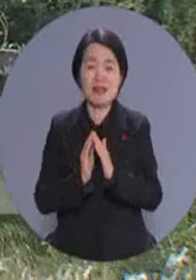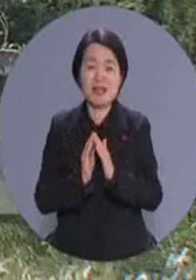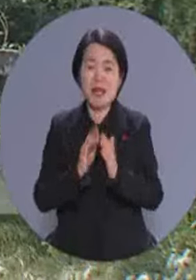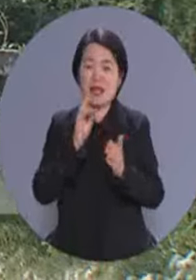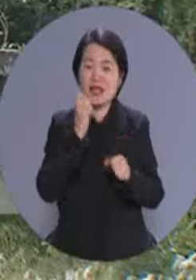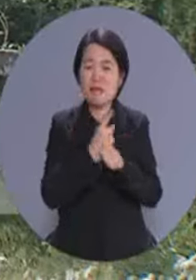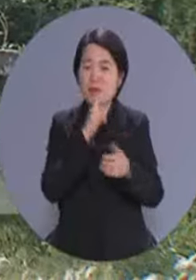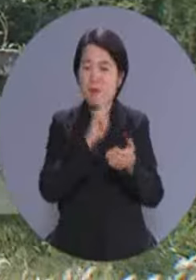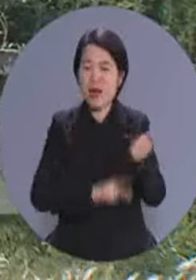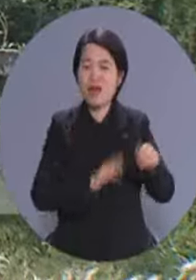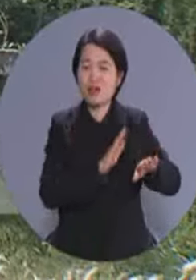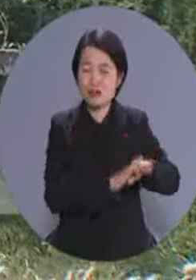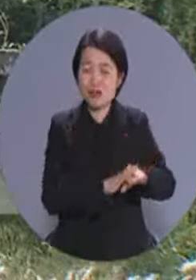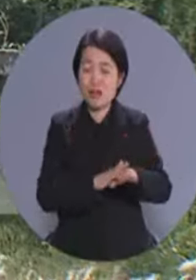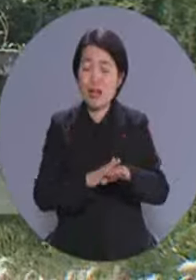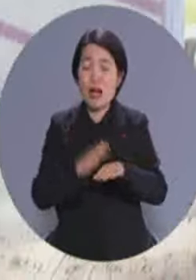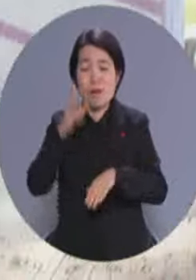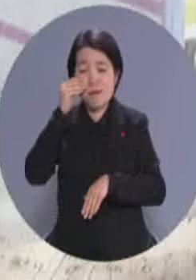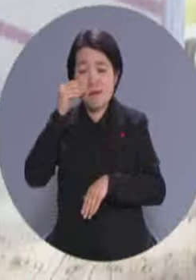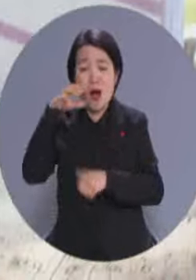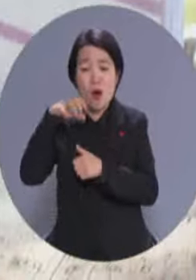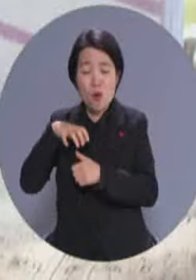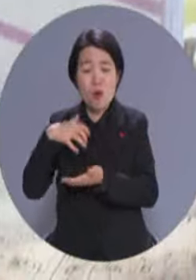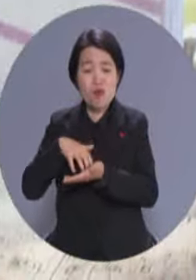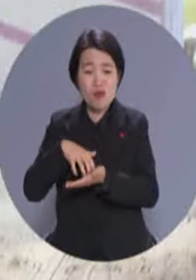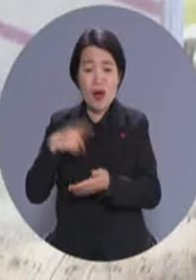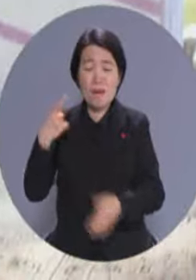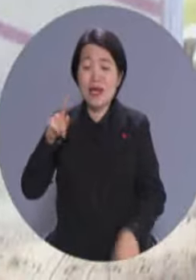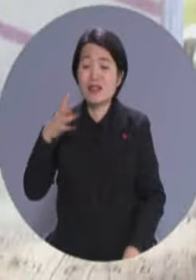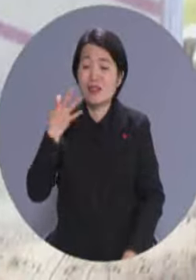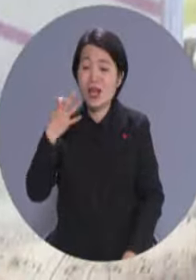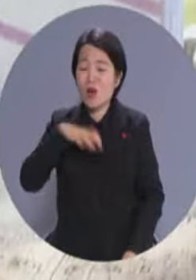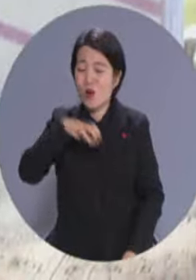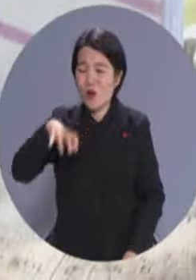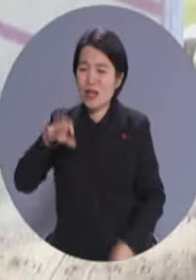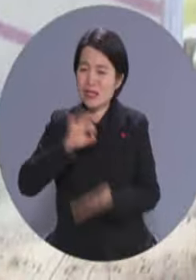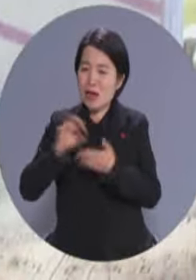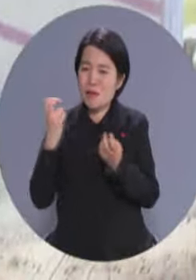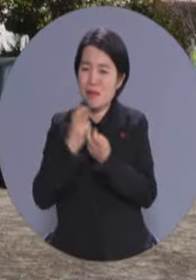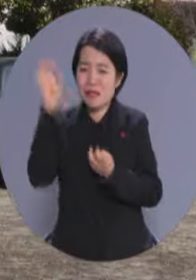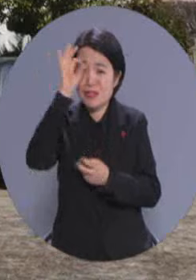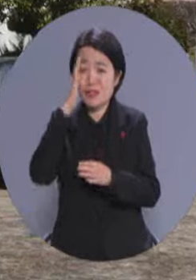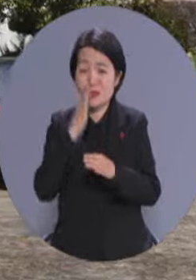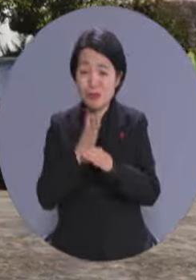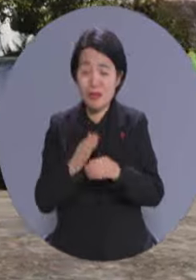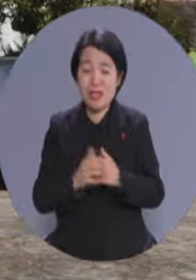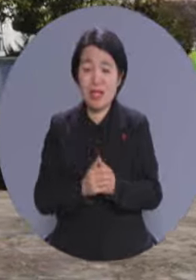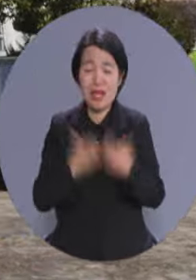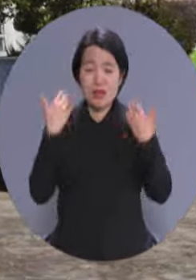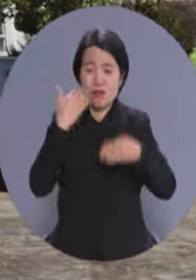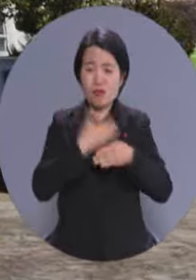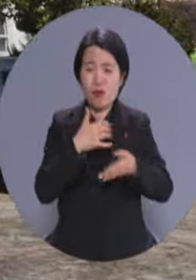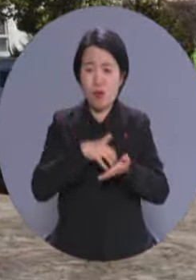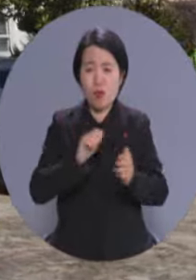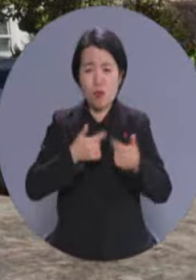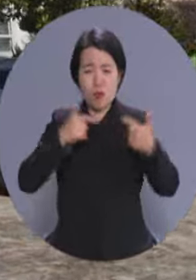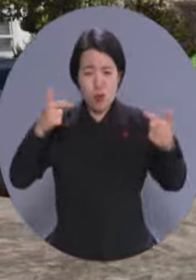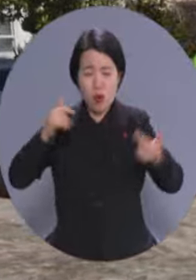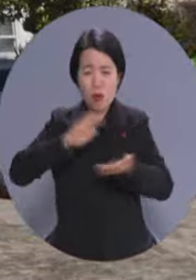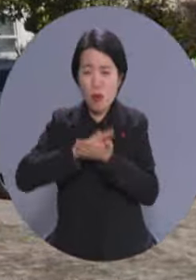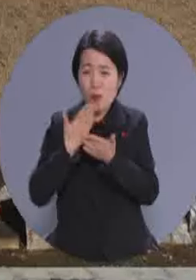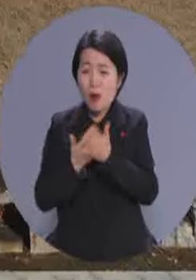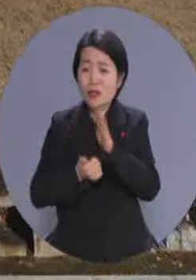제외하고 미활용 중인 폐교 100곳에 대한 활용방안을 찾고 있습니다 늘어나는 교만 변신에